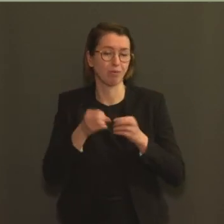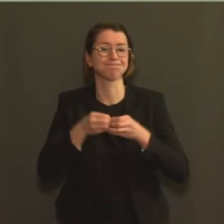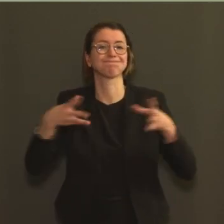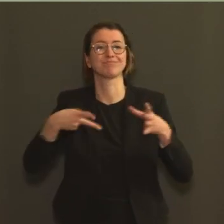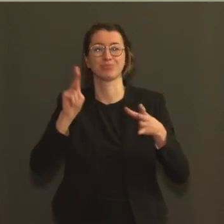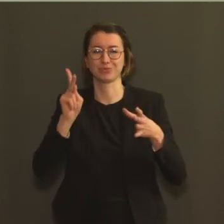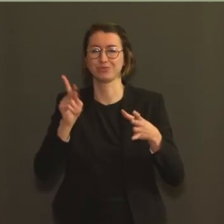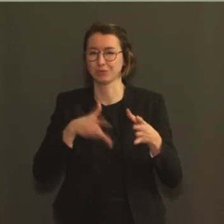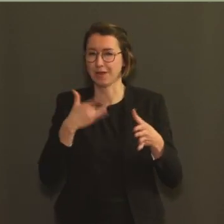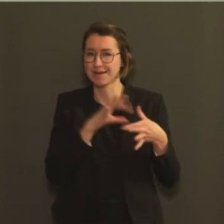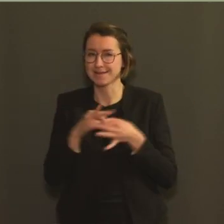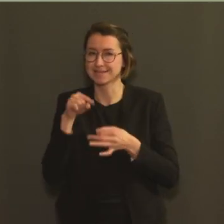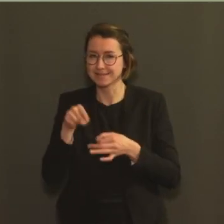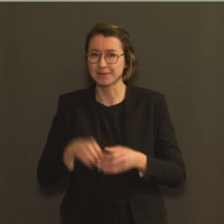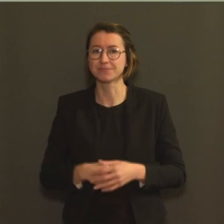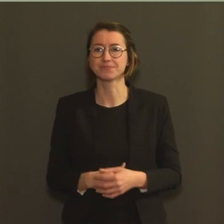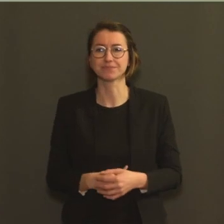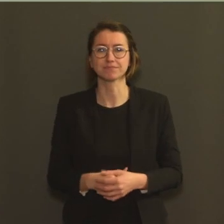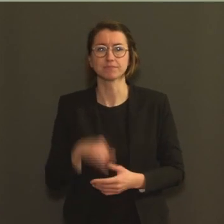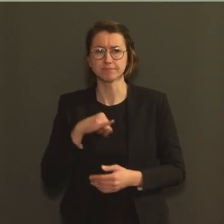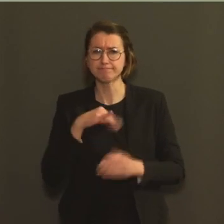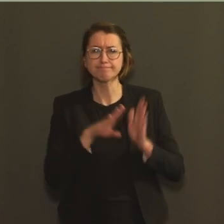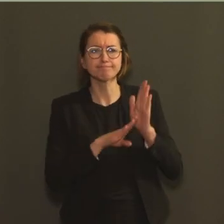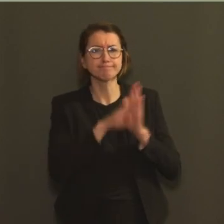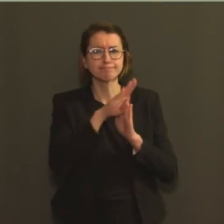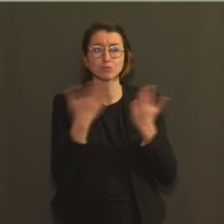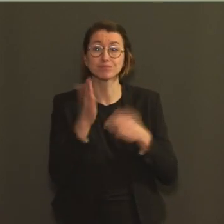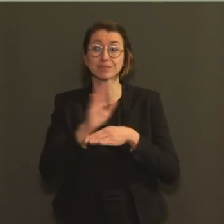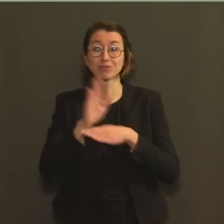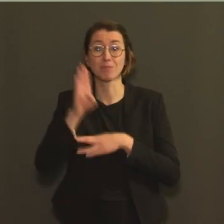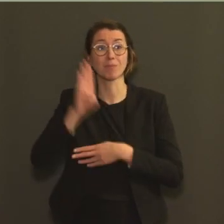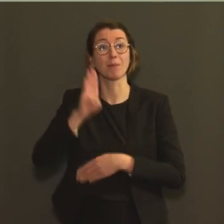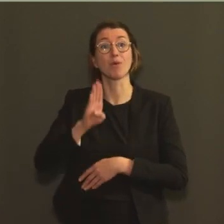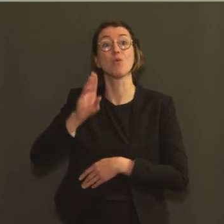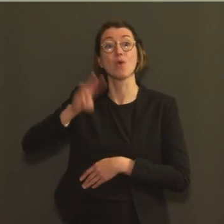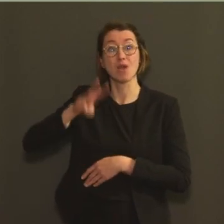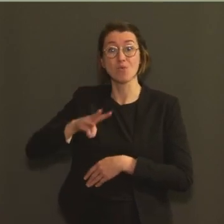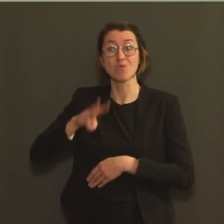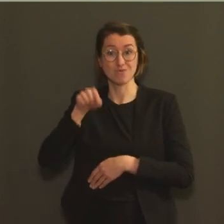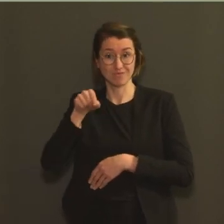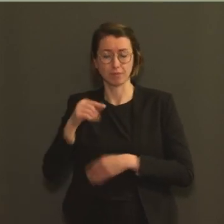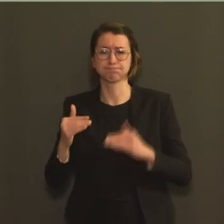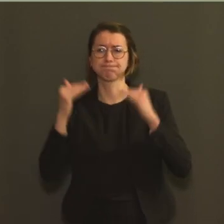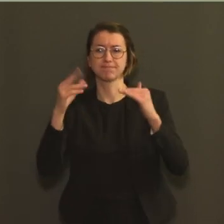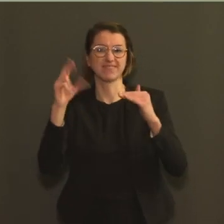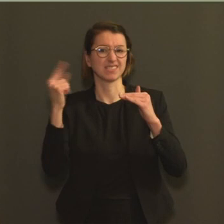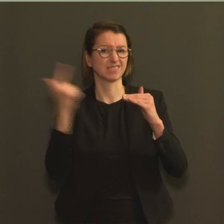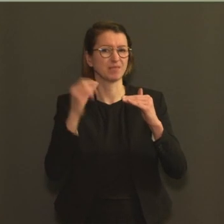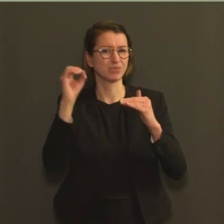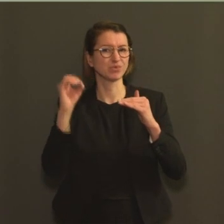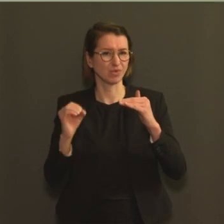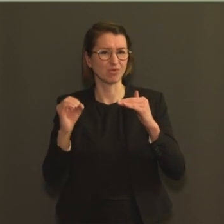Brabant wallon avec plus 27%, donc très proche de Bruxelles, la province de Liège plus 19% et le Brabant